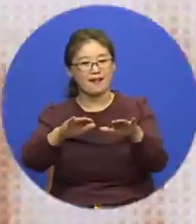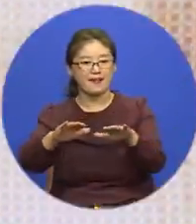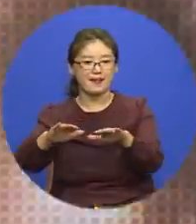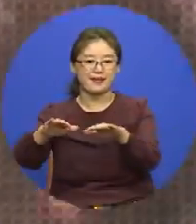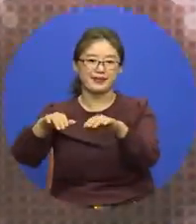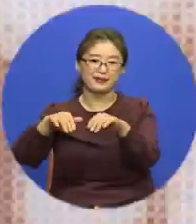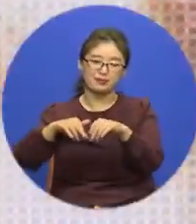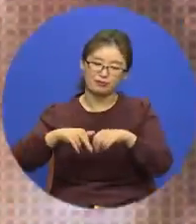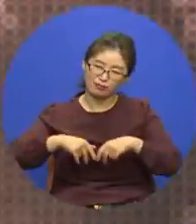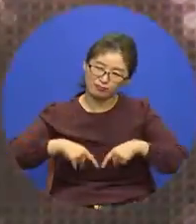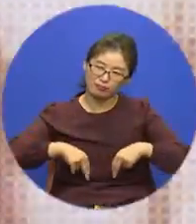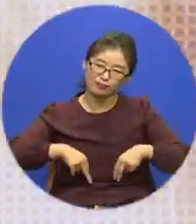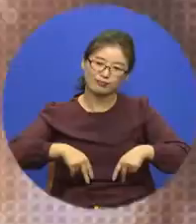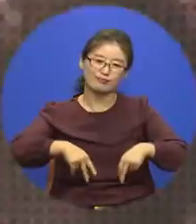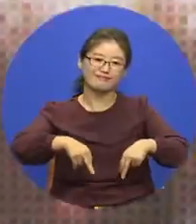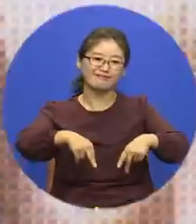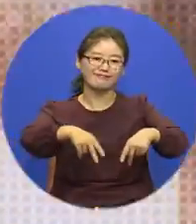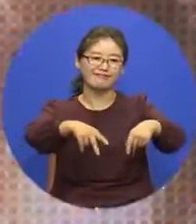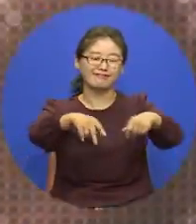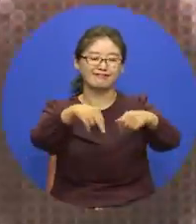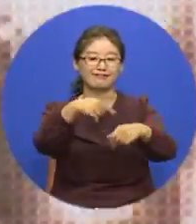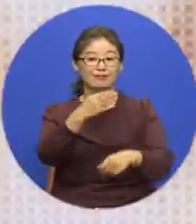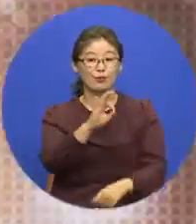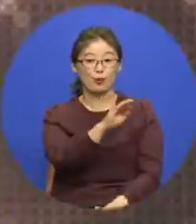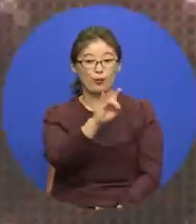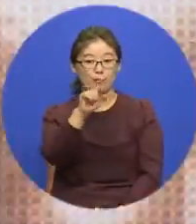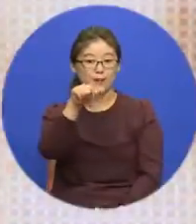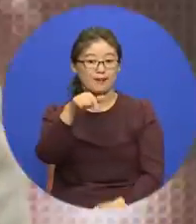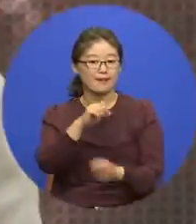어떤 동백꽃길